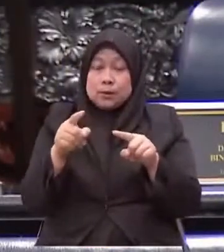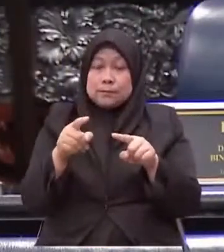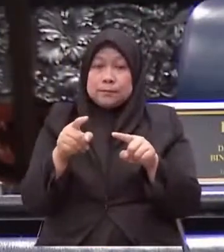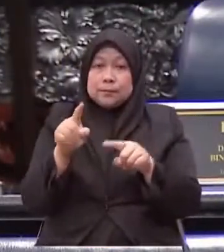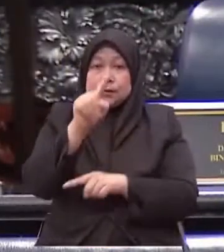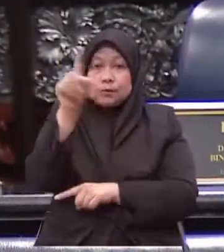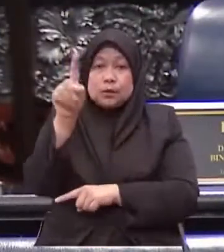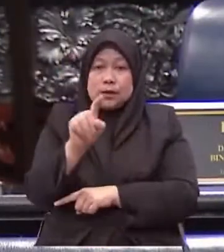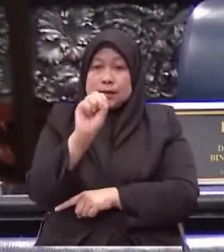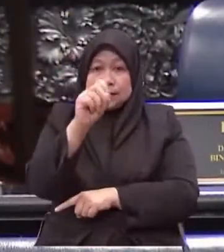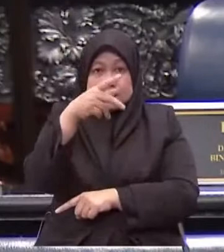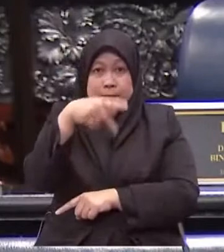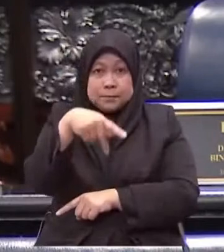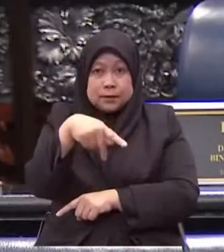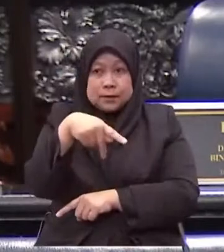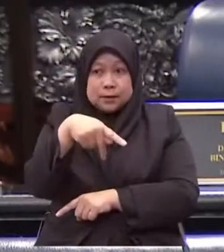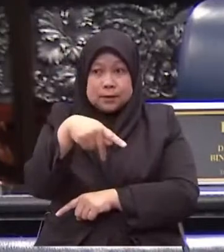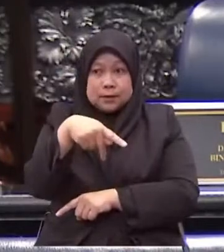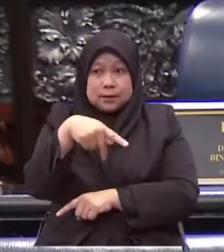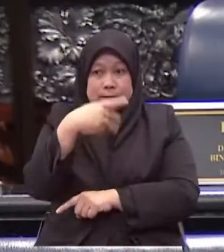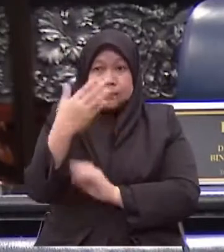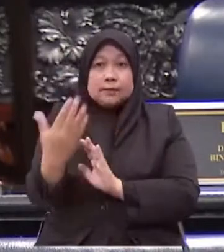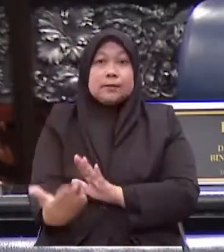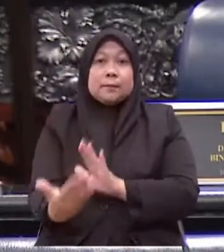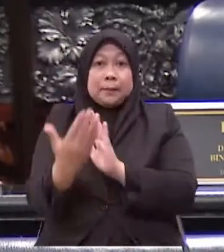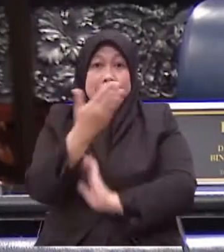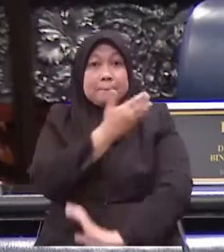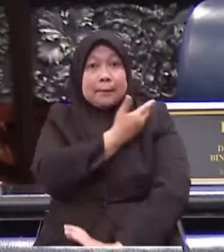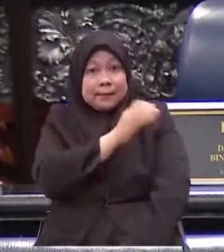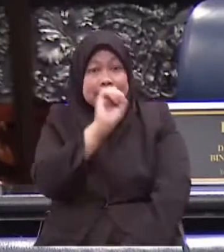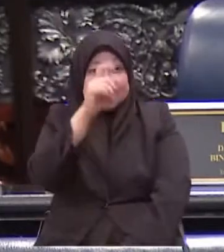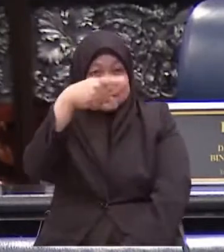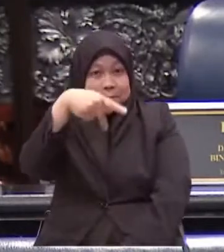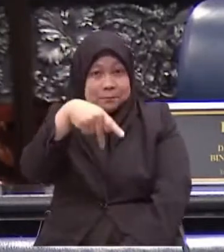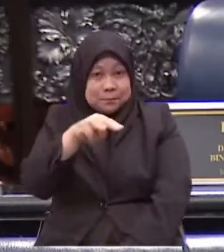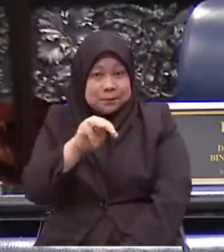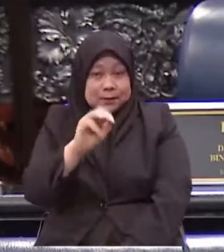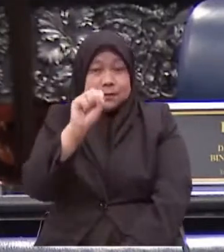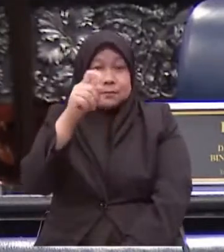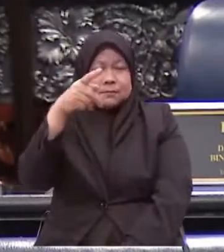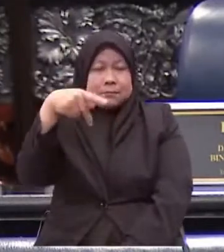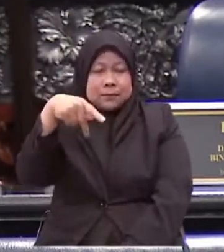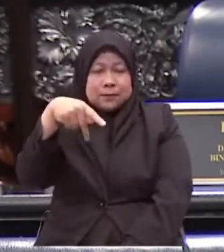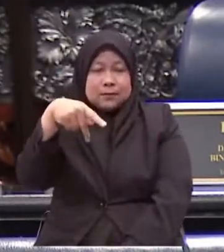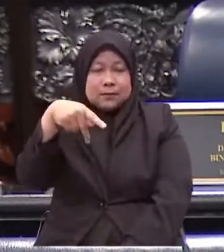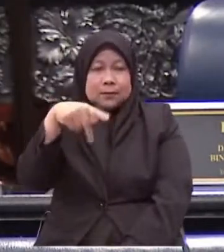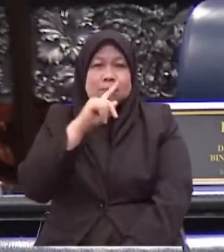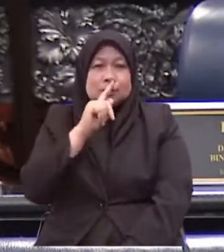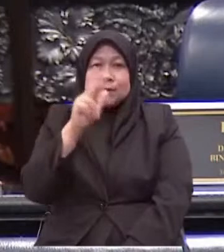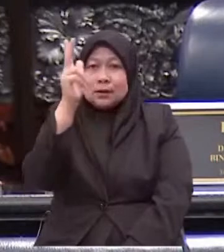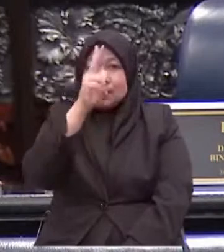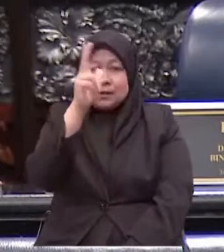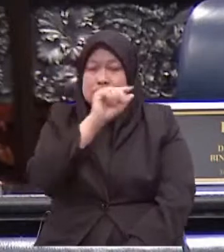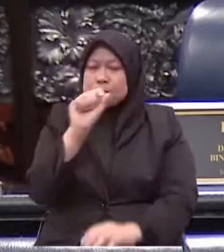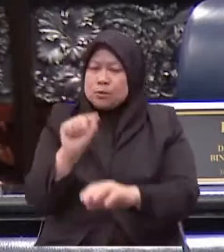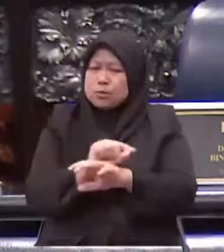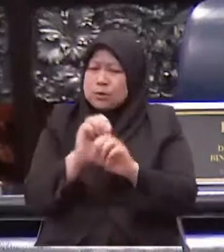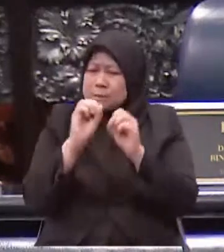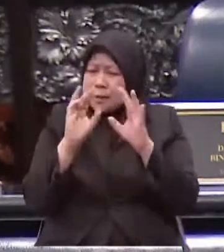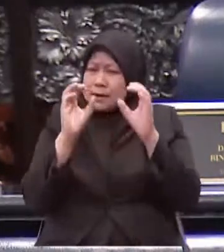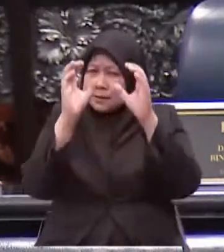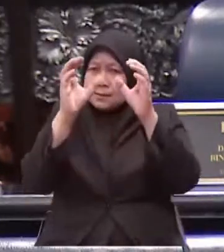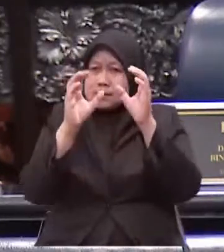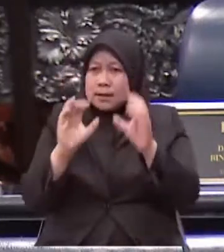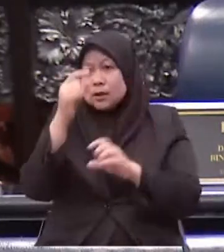sungai betani di depan mantan sungai petani Oke kerajaan melalui ketigam telah menggunakan cara